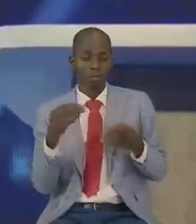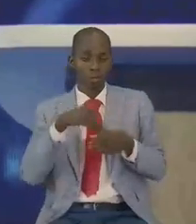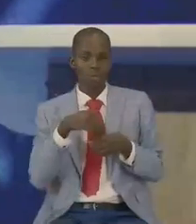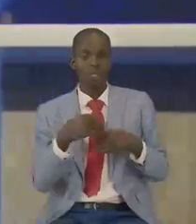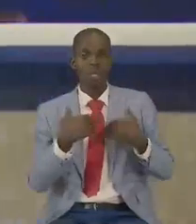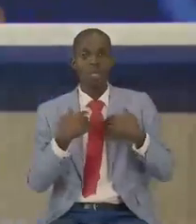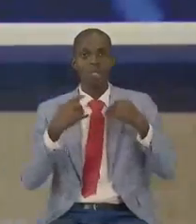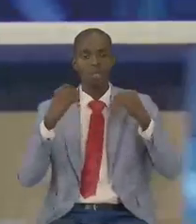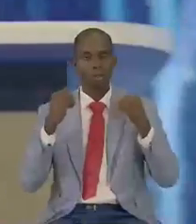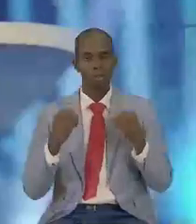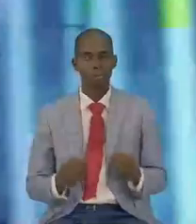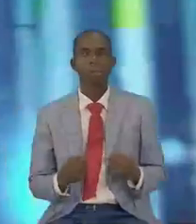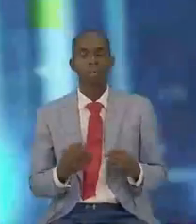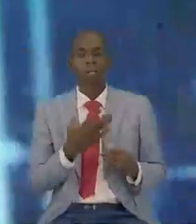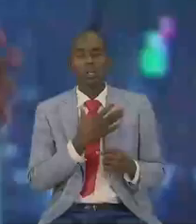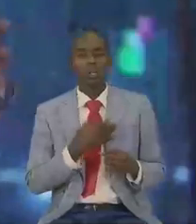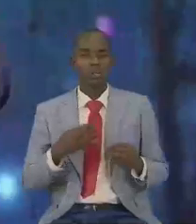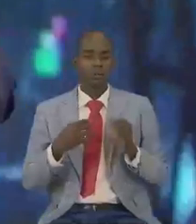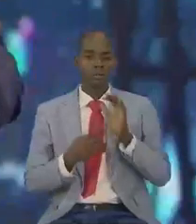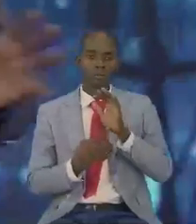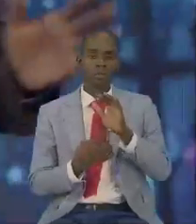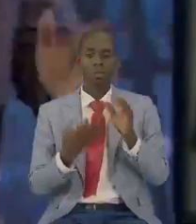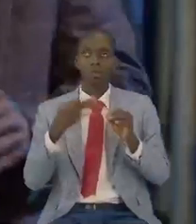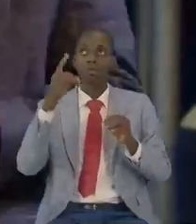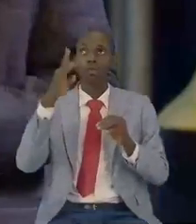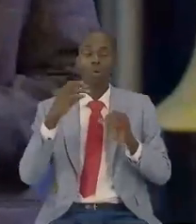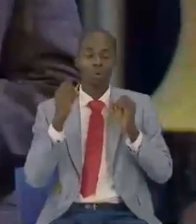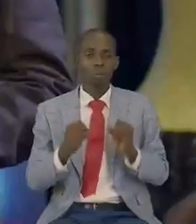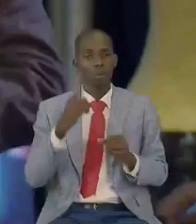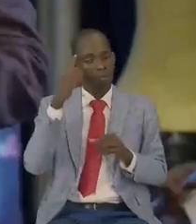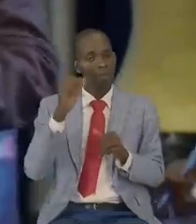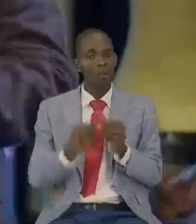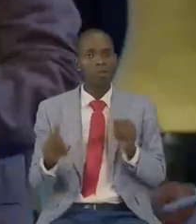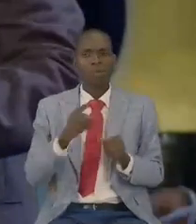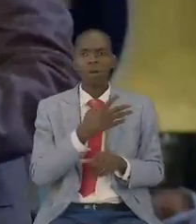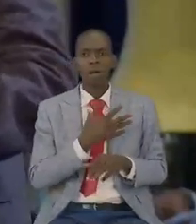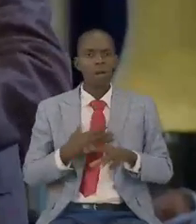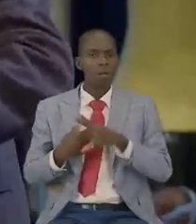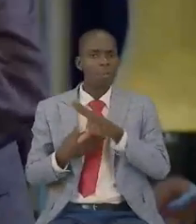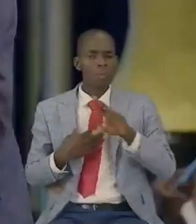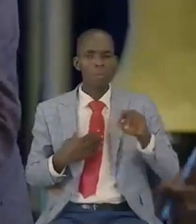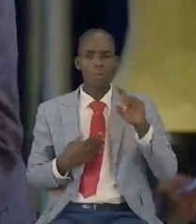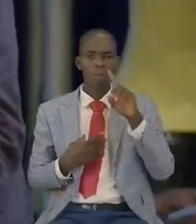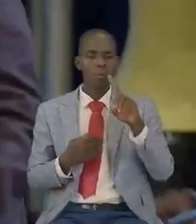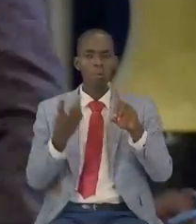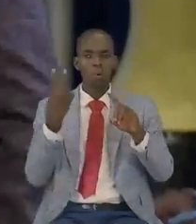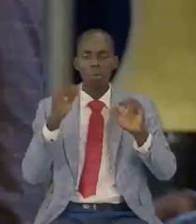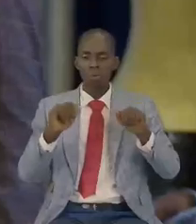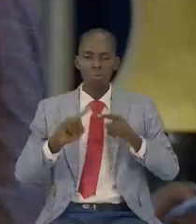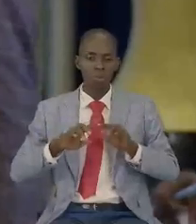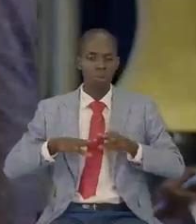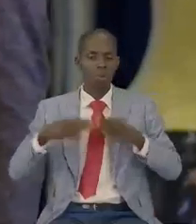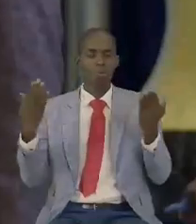du Seigneur pour tout le monde, dans l'univers. Et personne n'a été trouvé pour ouvrir ce